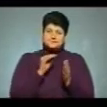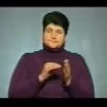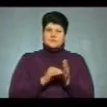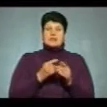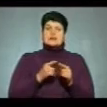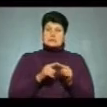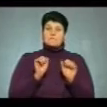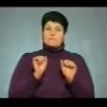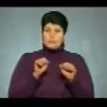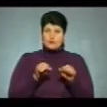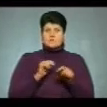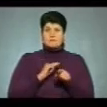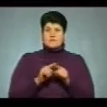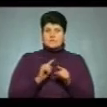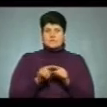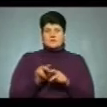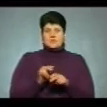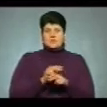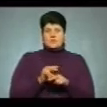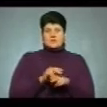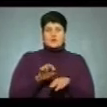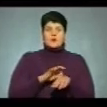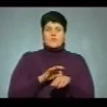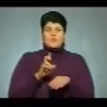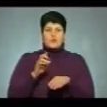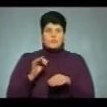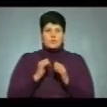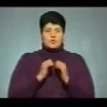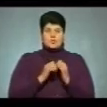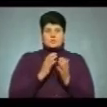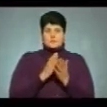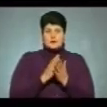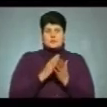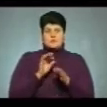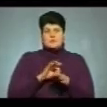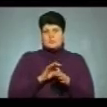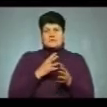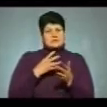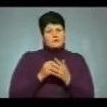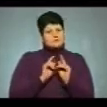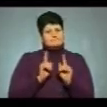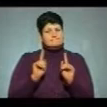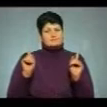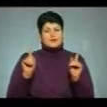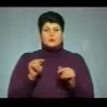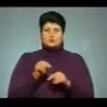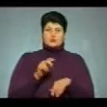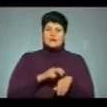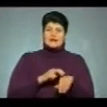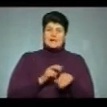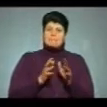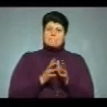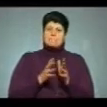можна пришвидшувати лікування хвороби, тому що кожна хвороба має свої нюанси. І тому лікарі більш